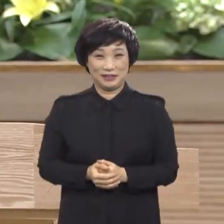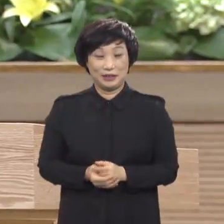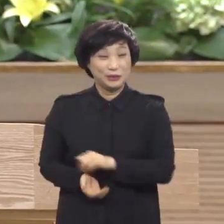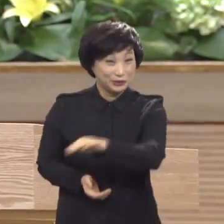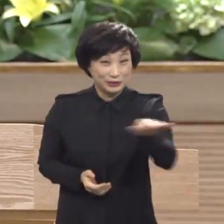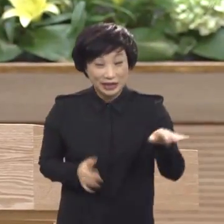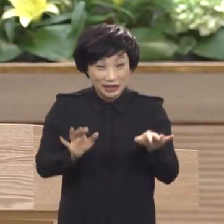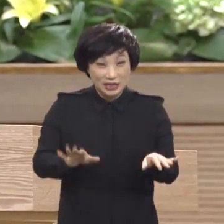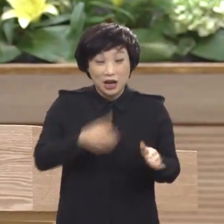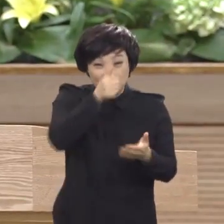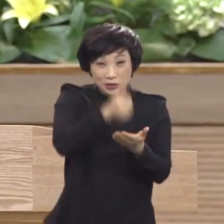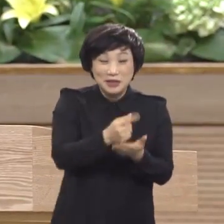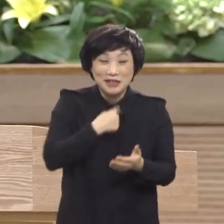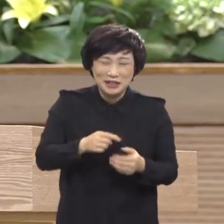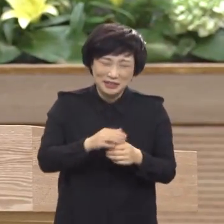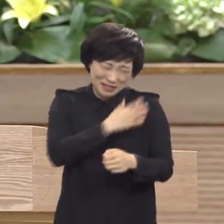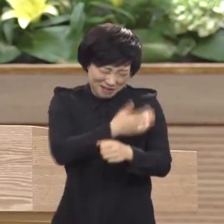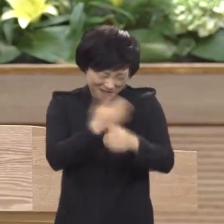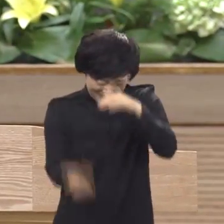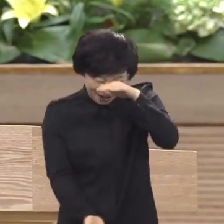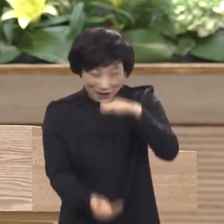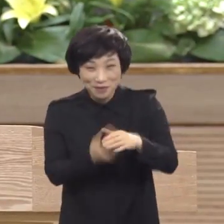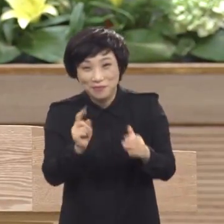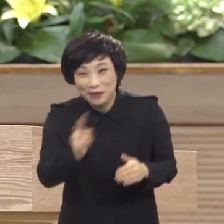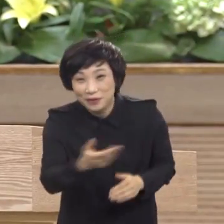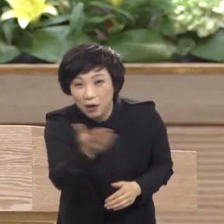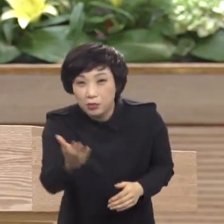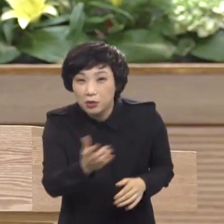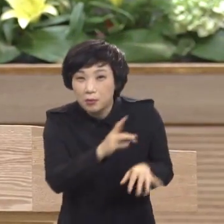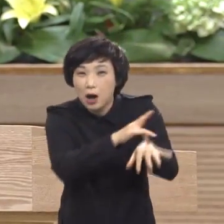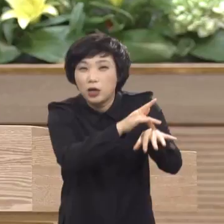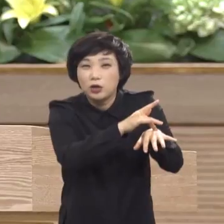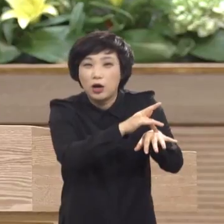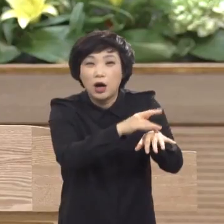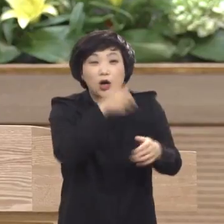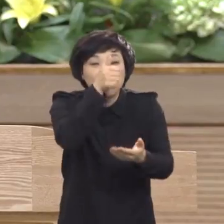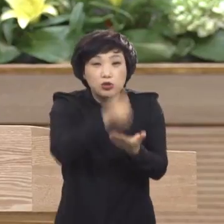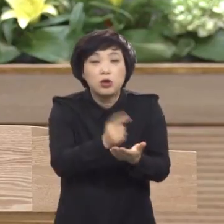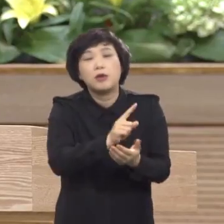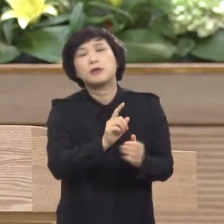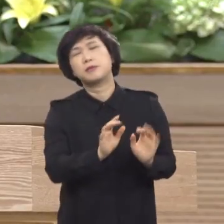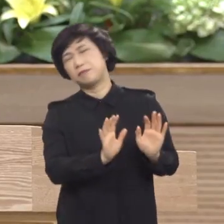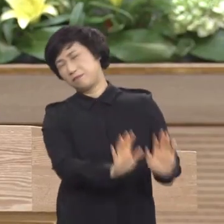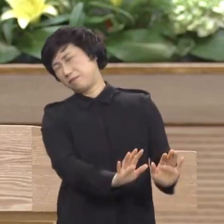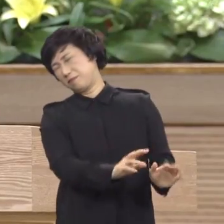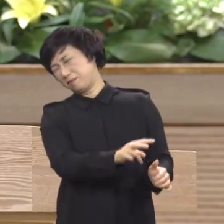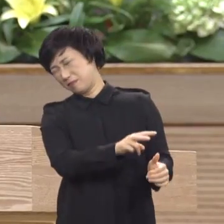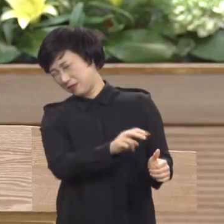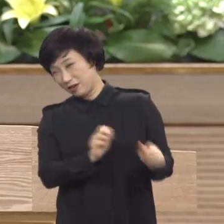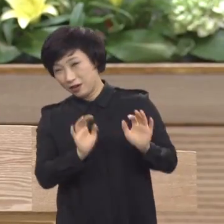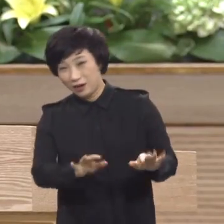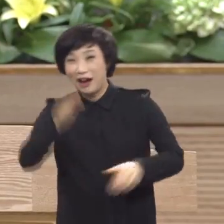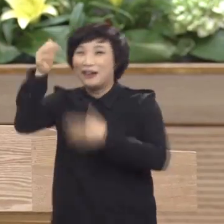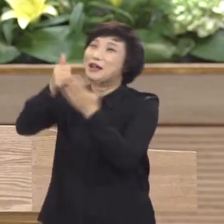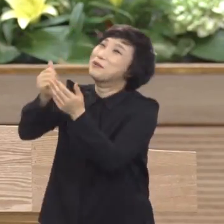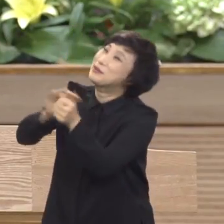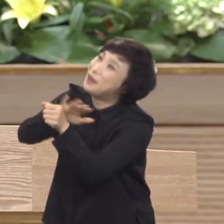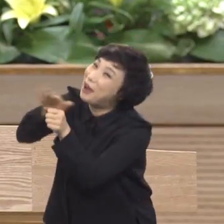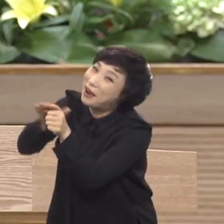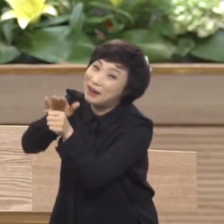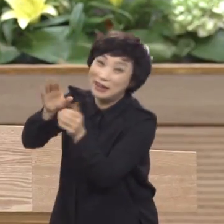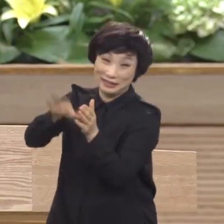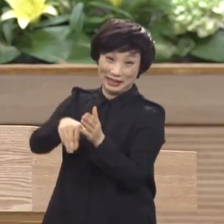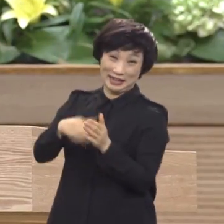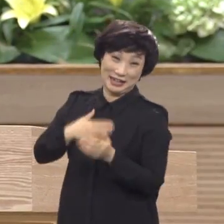우리가 죄를 이기는 최고의 능력이 뭡니까? 마귀와 죄는 미워하고 하나님을 사랑할 때,